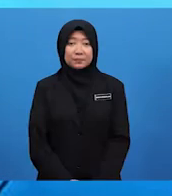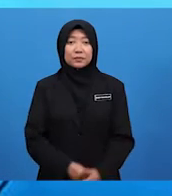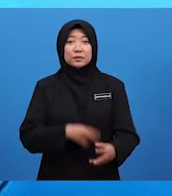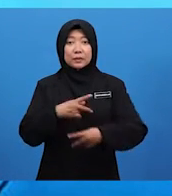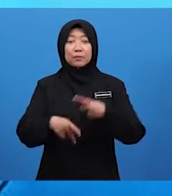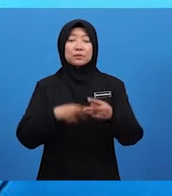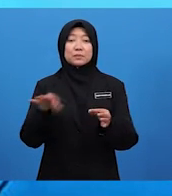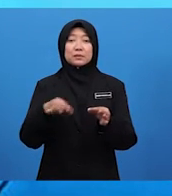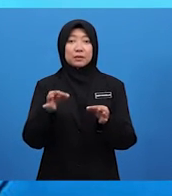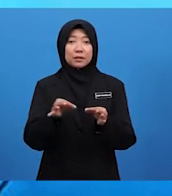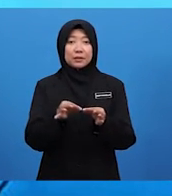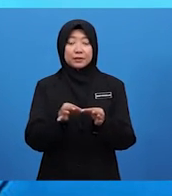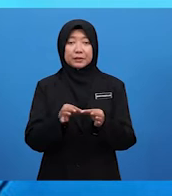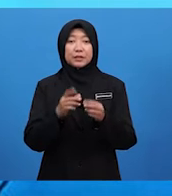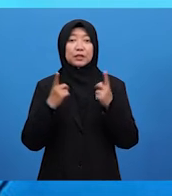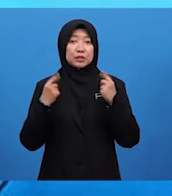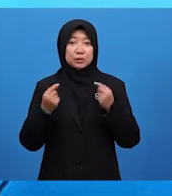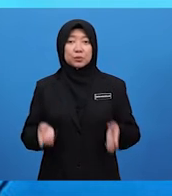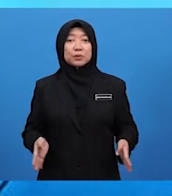Proses menjahit lisu terbalik.